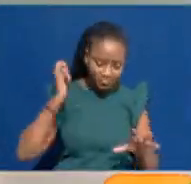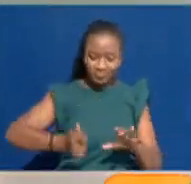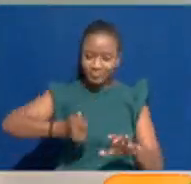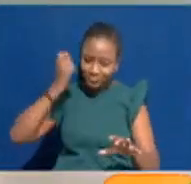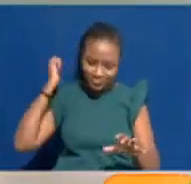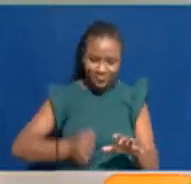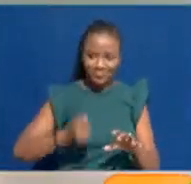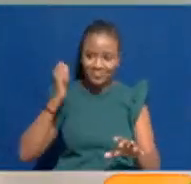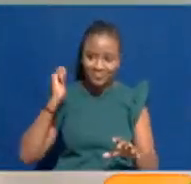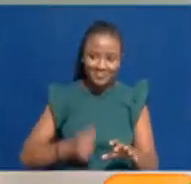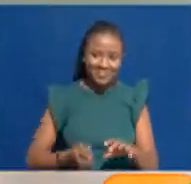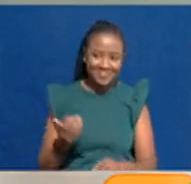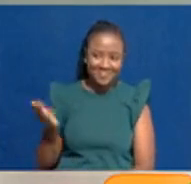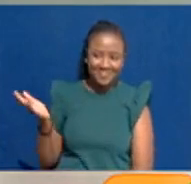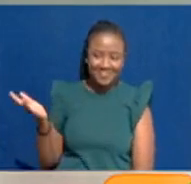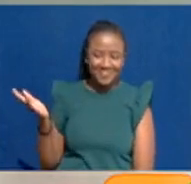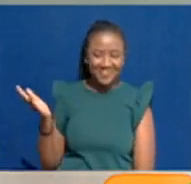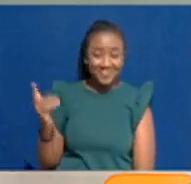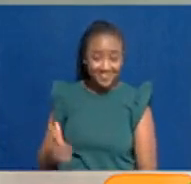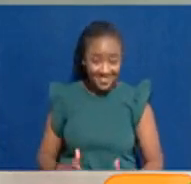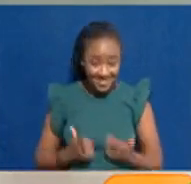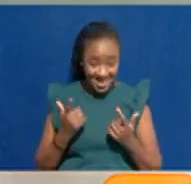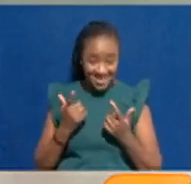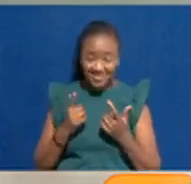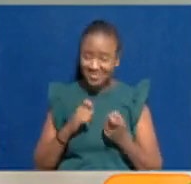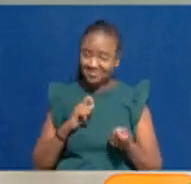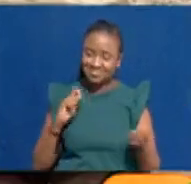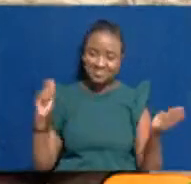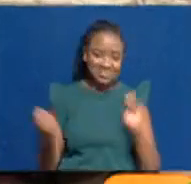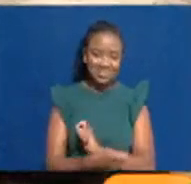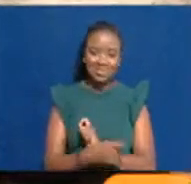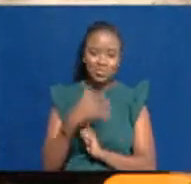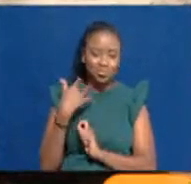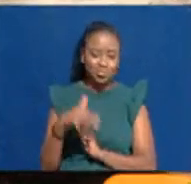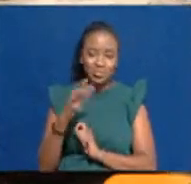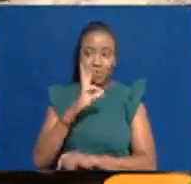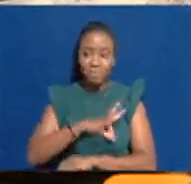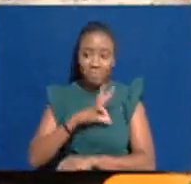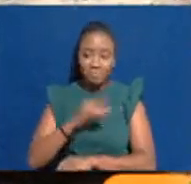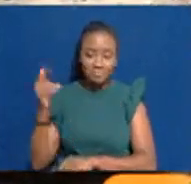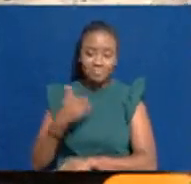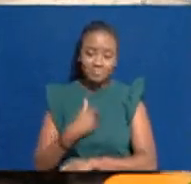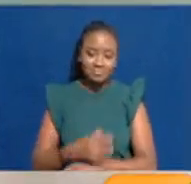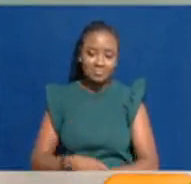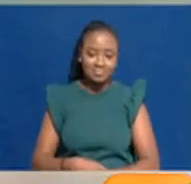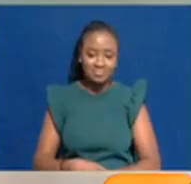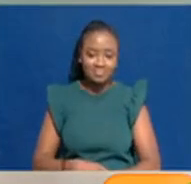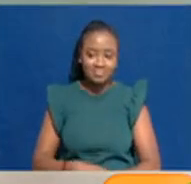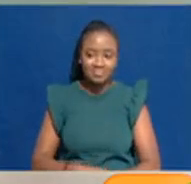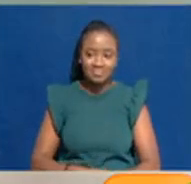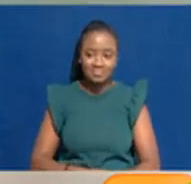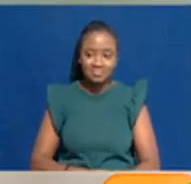job begins. She says her life has not been the same again since, and the benefits are being felt by all in the quarry.